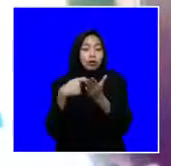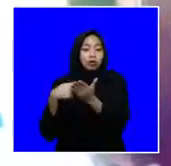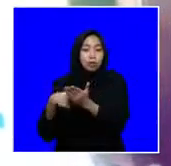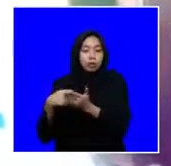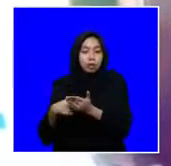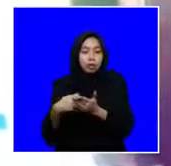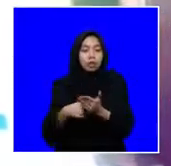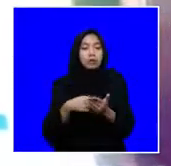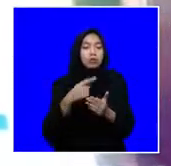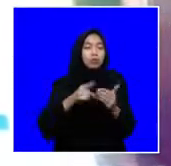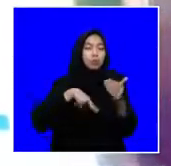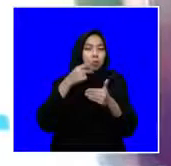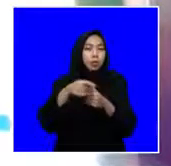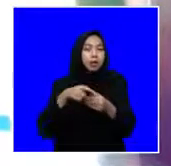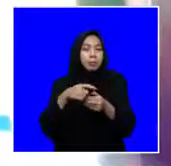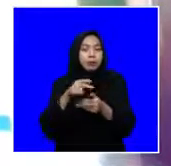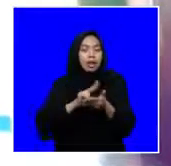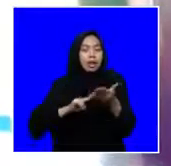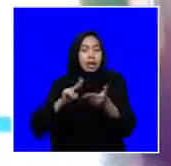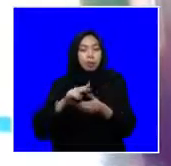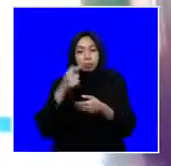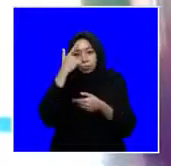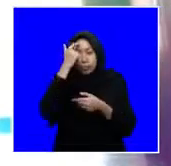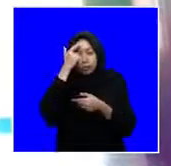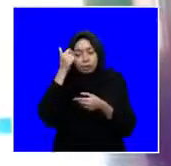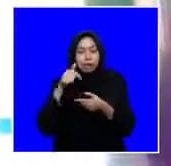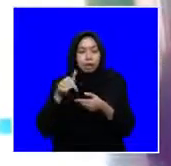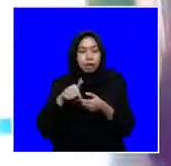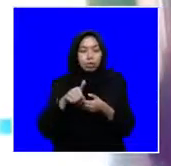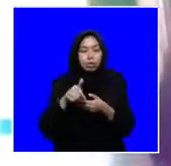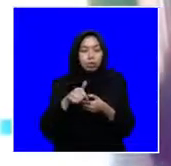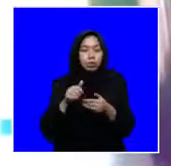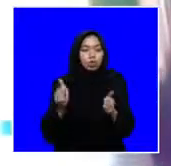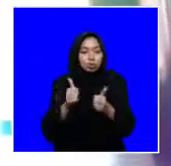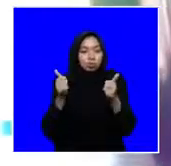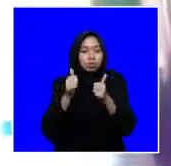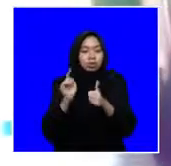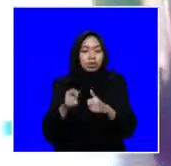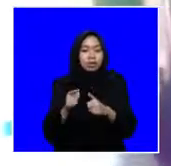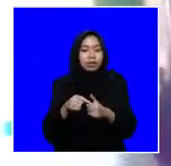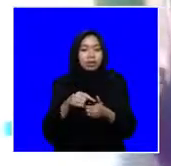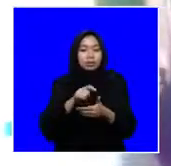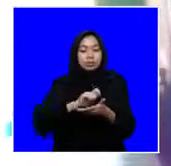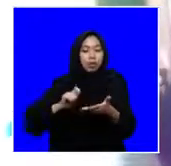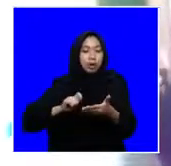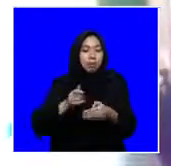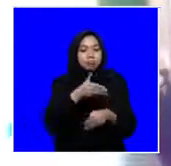Kampus Pengajar, kolaborasi dengan Bapak Ibu Dewan Guru kami yang ada di sekolah,